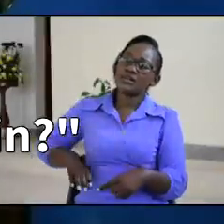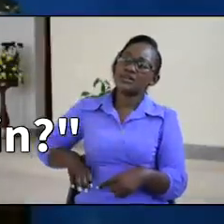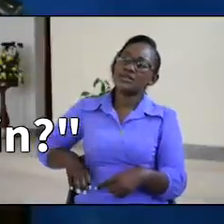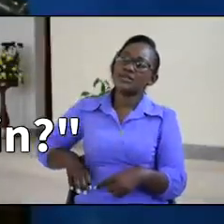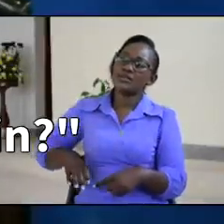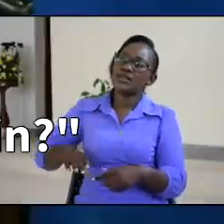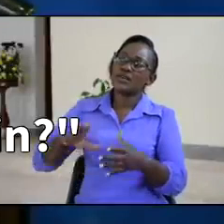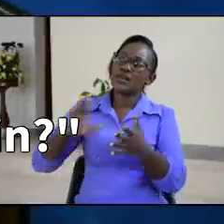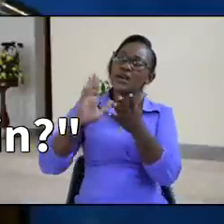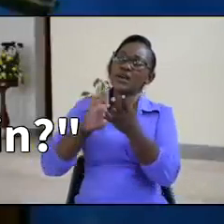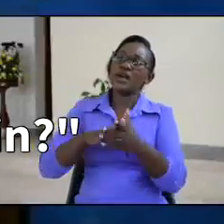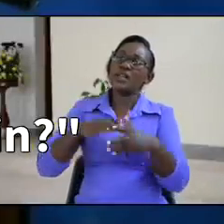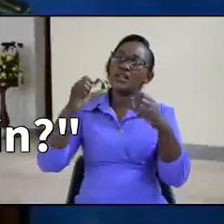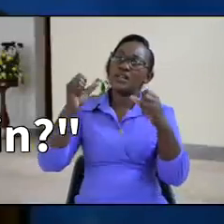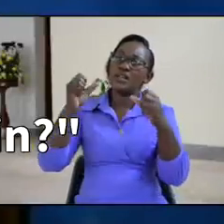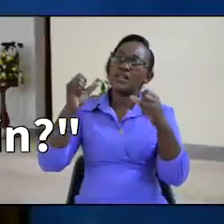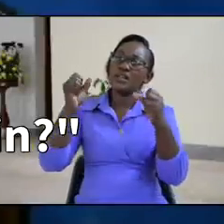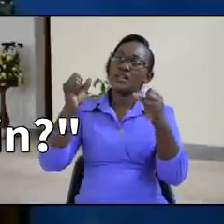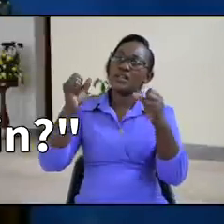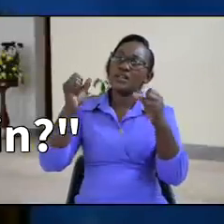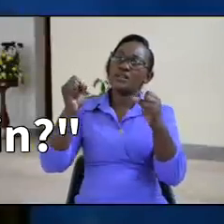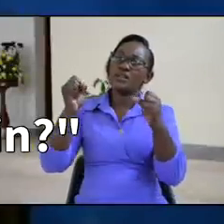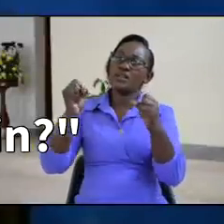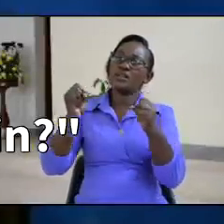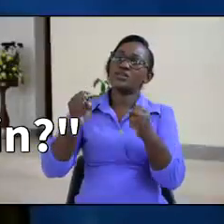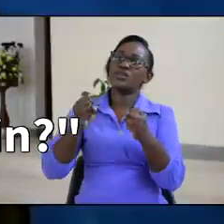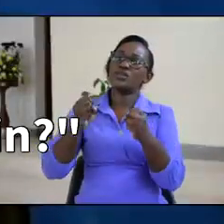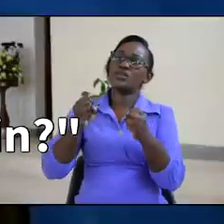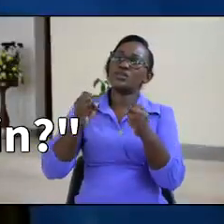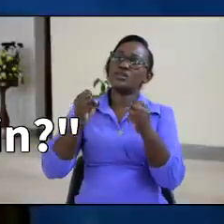hallelujah, amen,